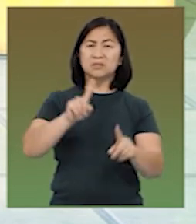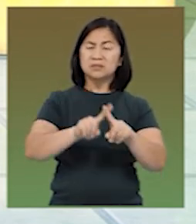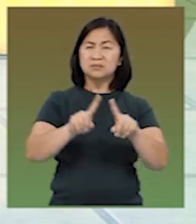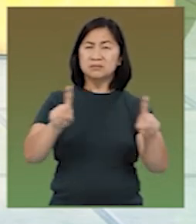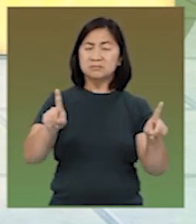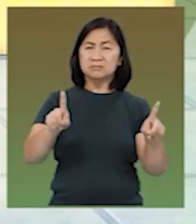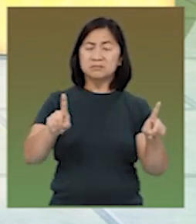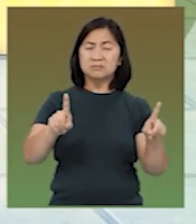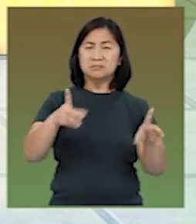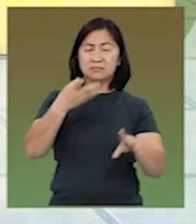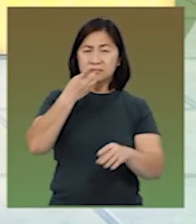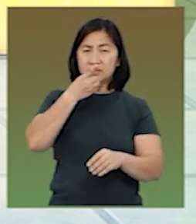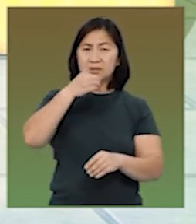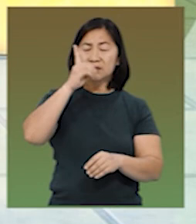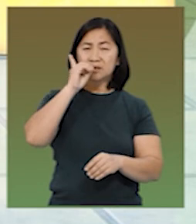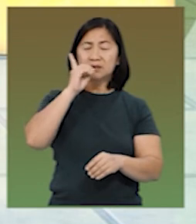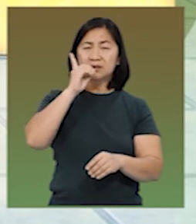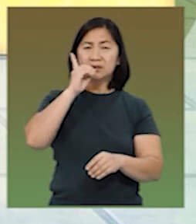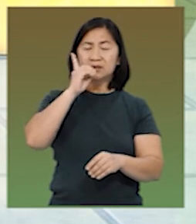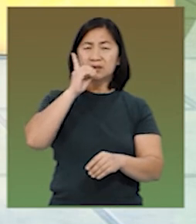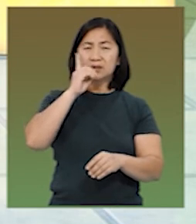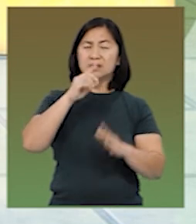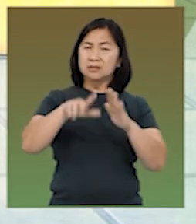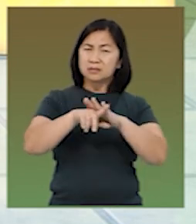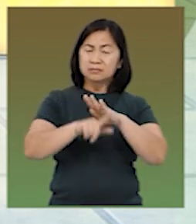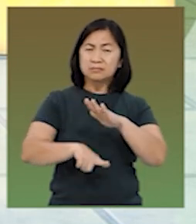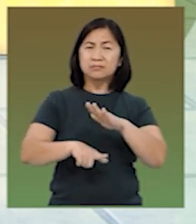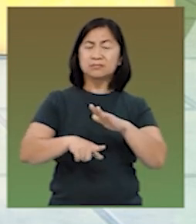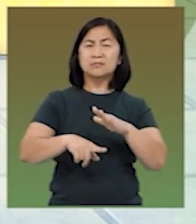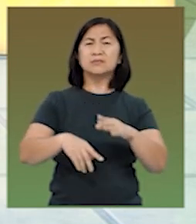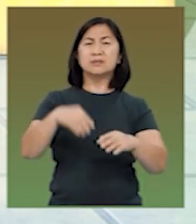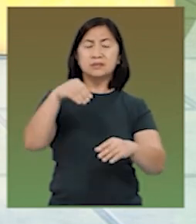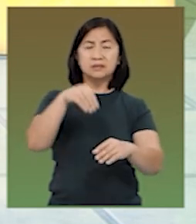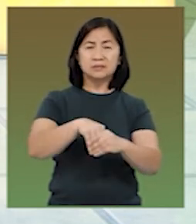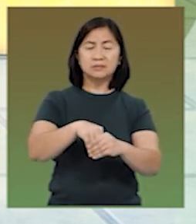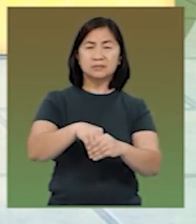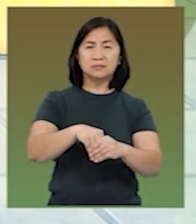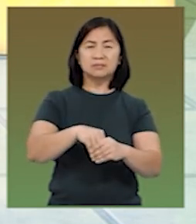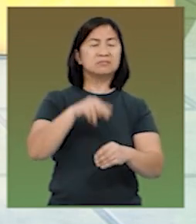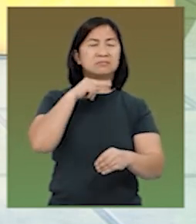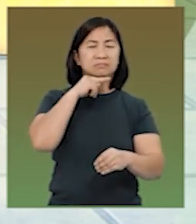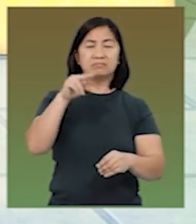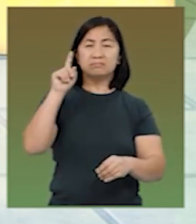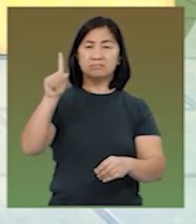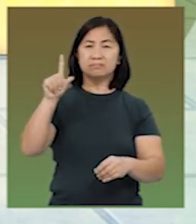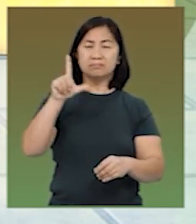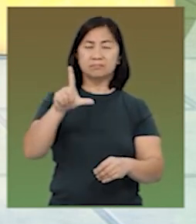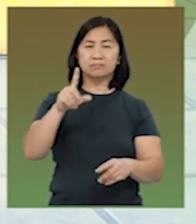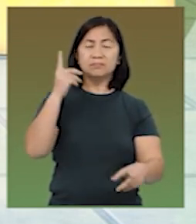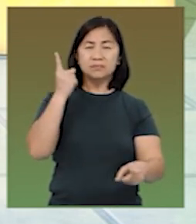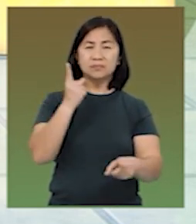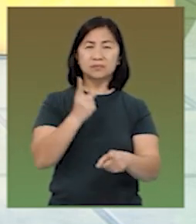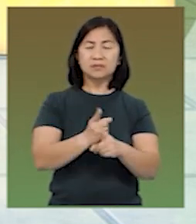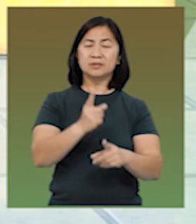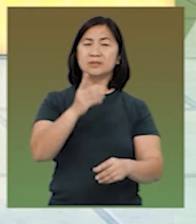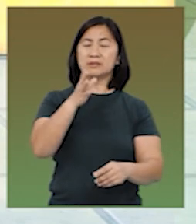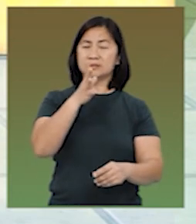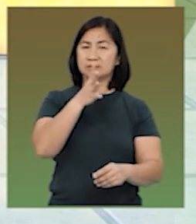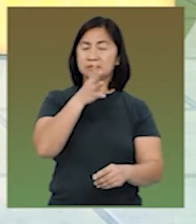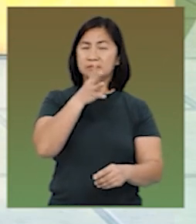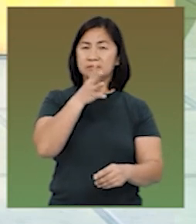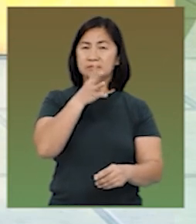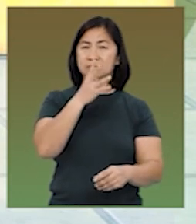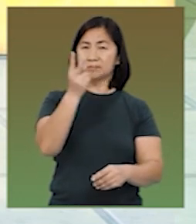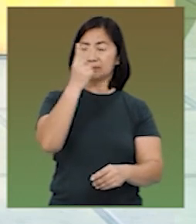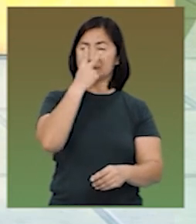liter. Ngunit dahil nainom nyo na at nabawasan ang laman nito, hindi na ito 1 liter. Tama po,